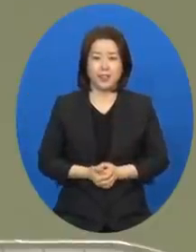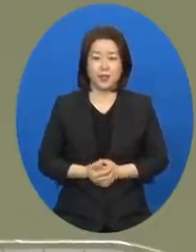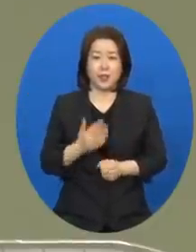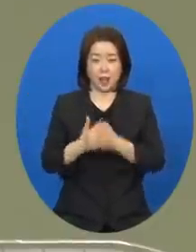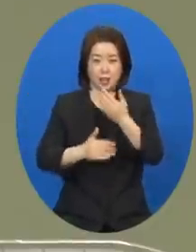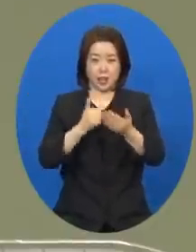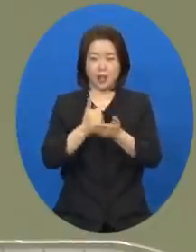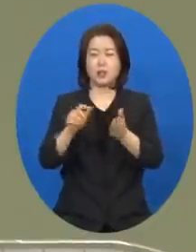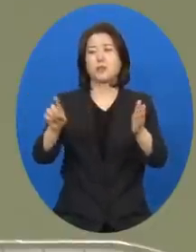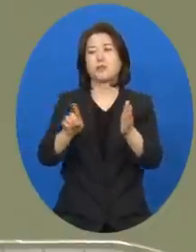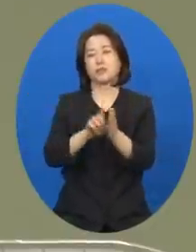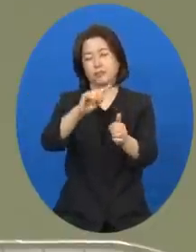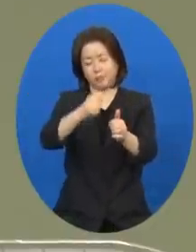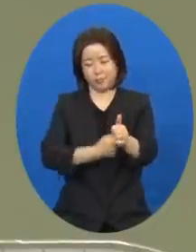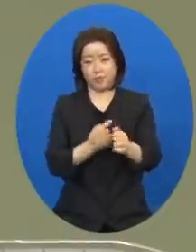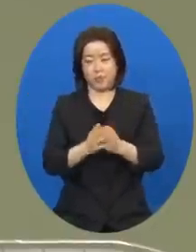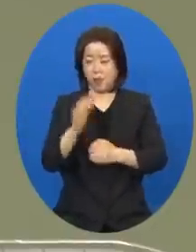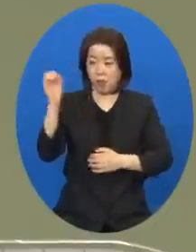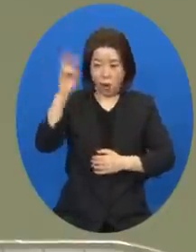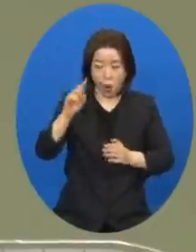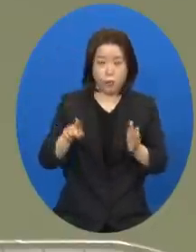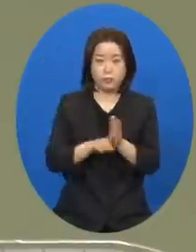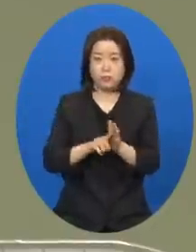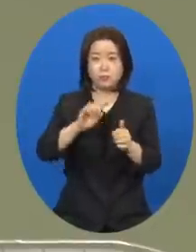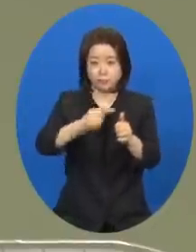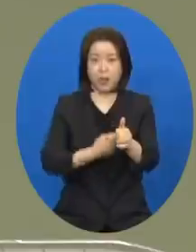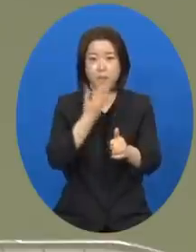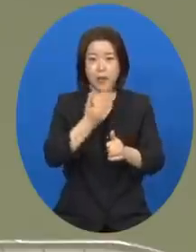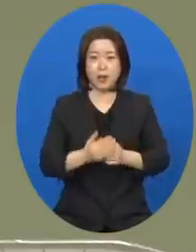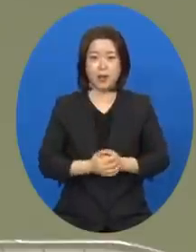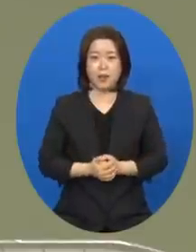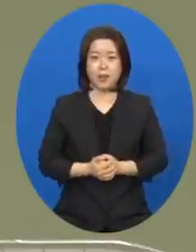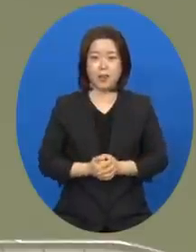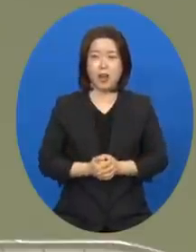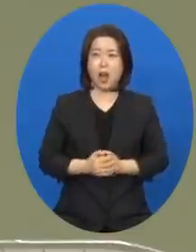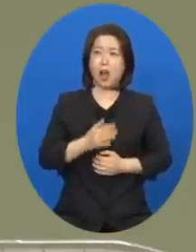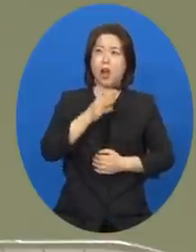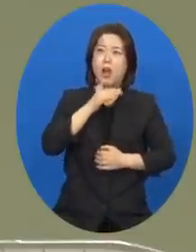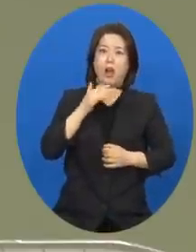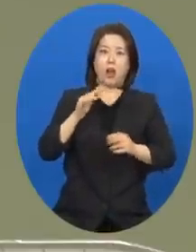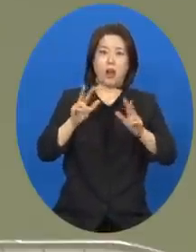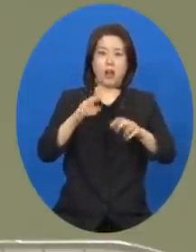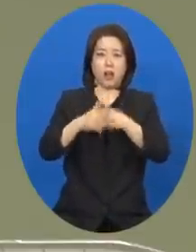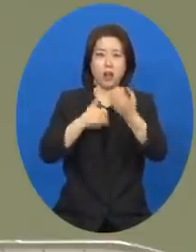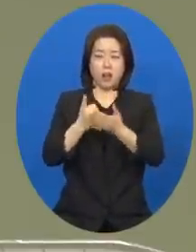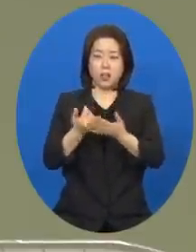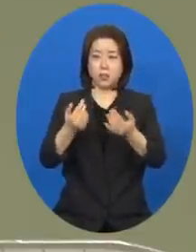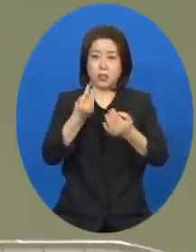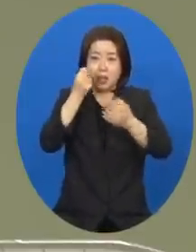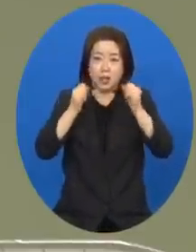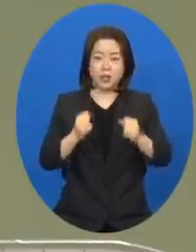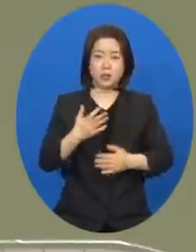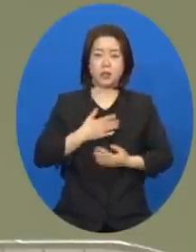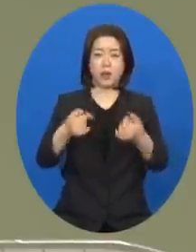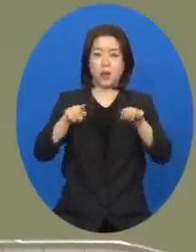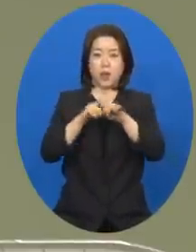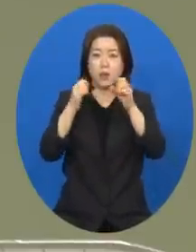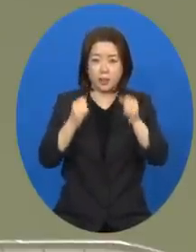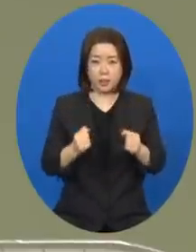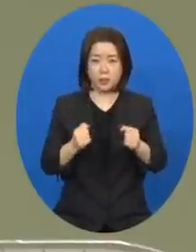하나님이 믿어지는 거예요. 갑자기 하나님이 지금 살아계시고 나와 함께 계시고